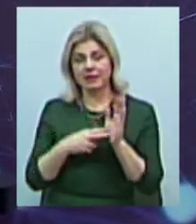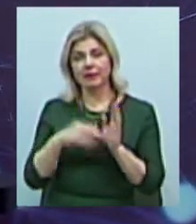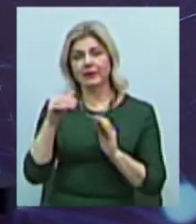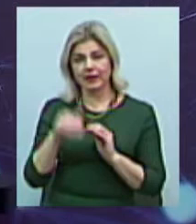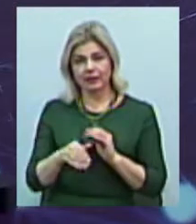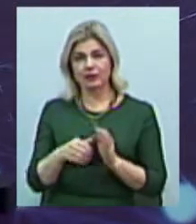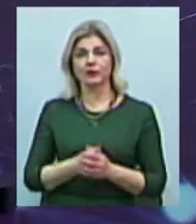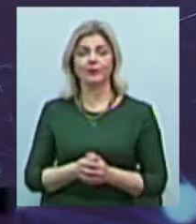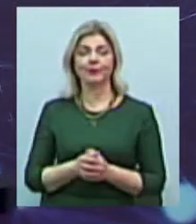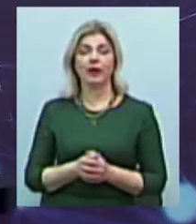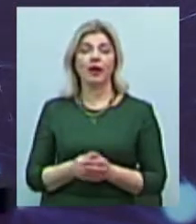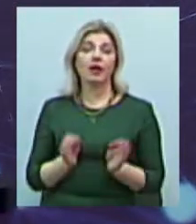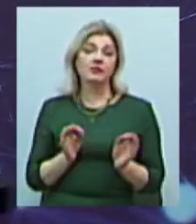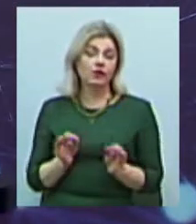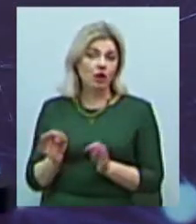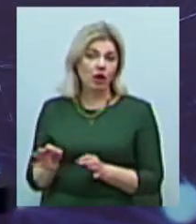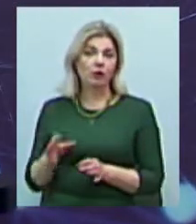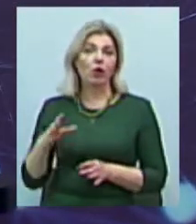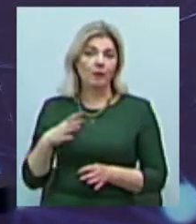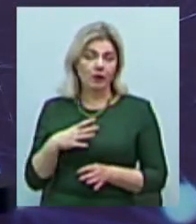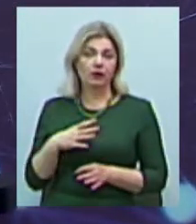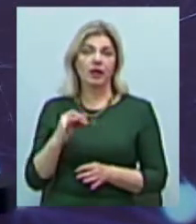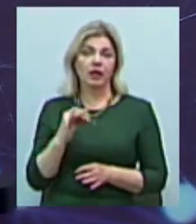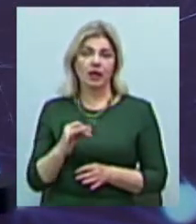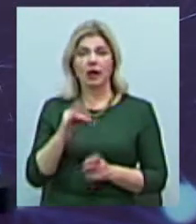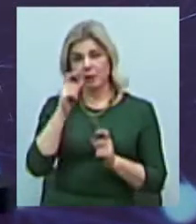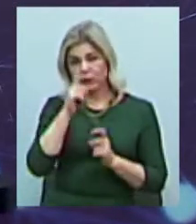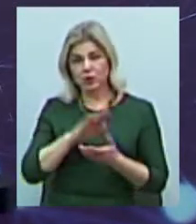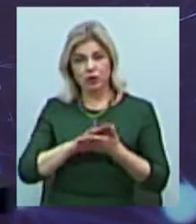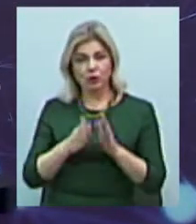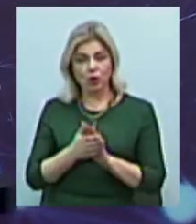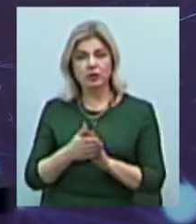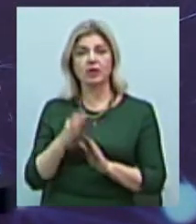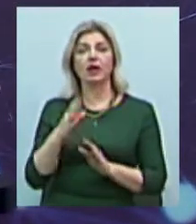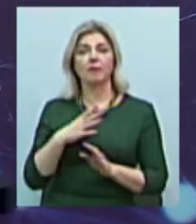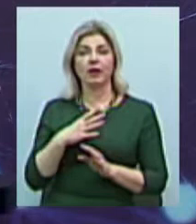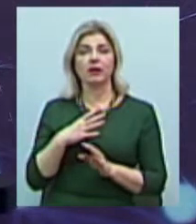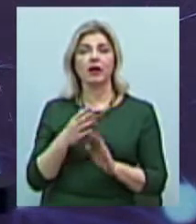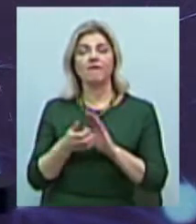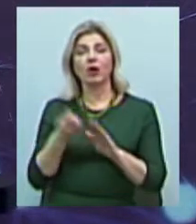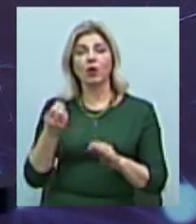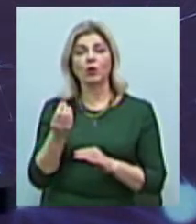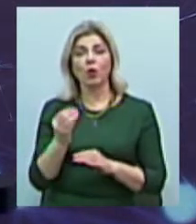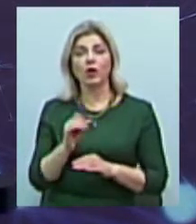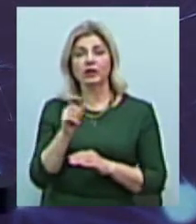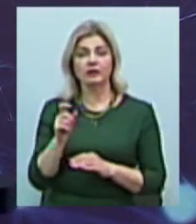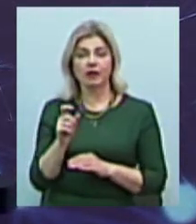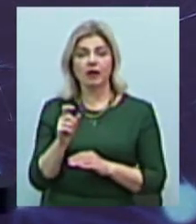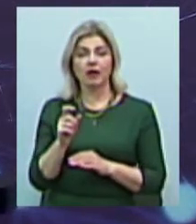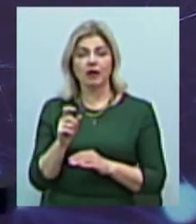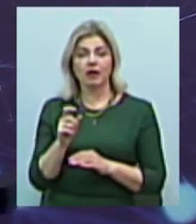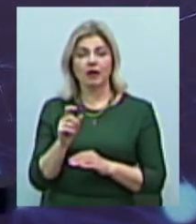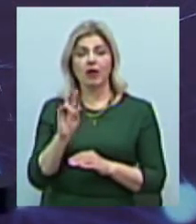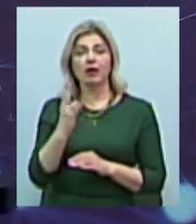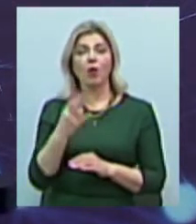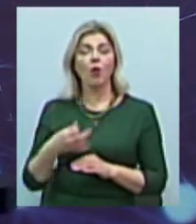мільйону. Звичайно, були у нас і прикрі ситуації, це вилучення коштів з